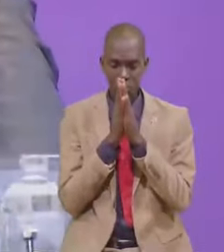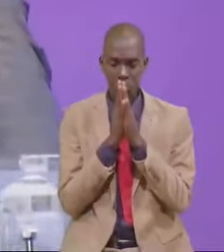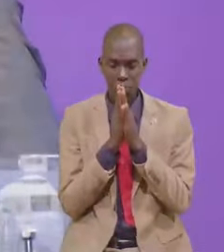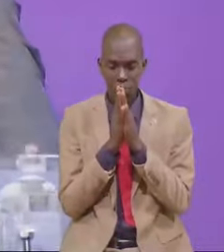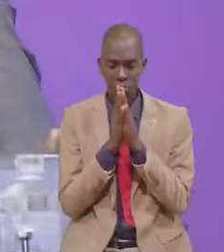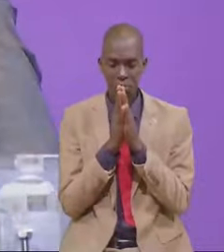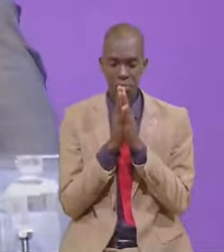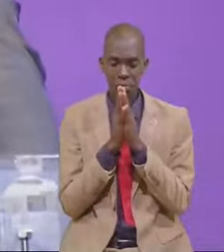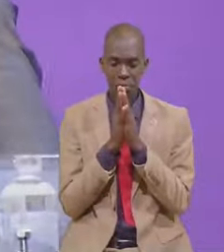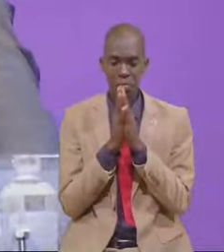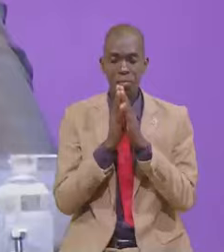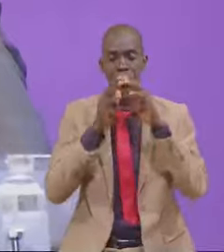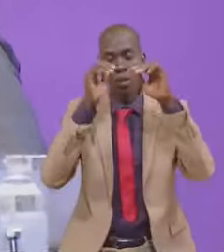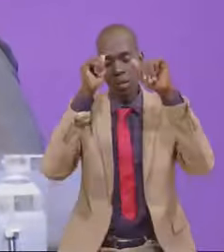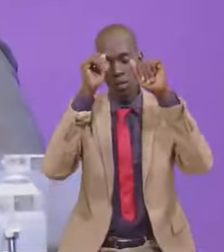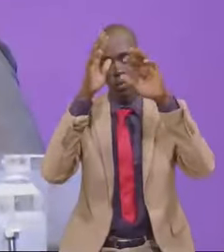Père, nous te remercions.